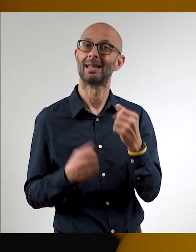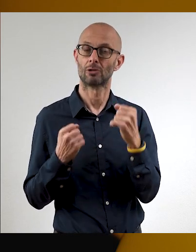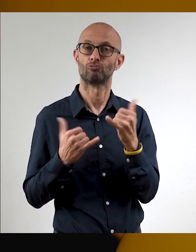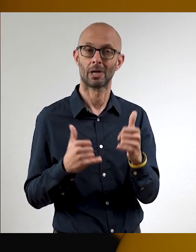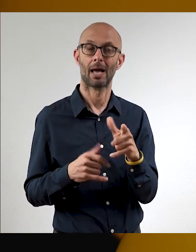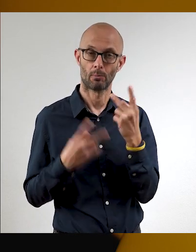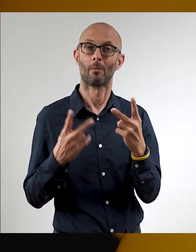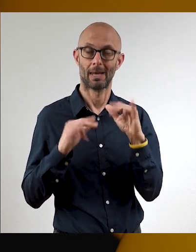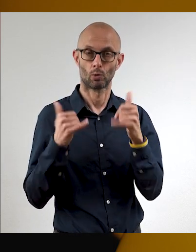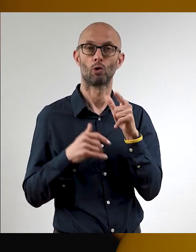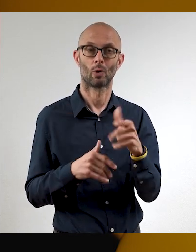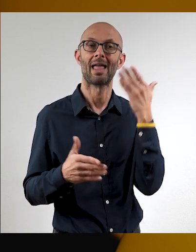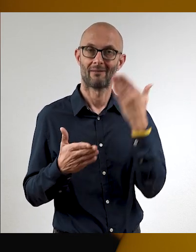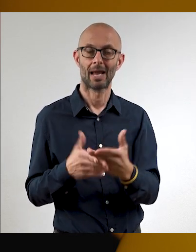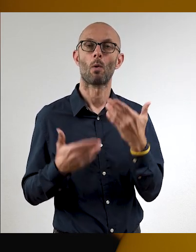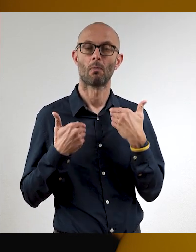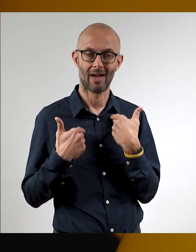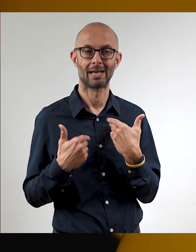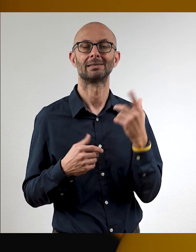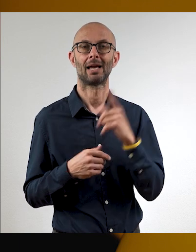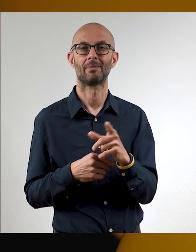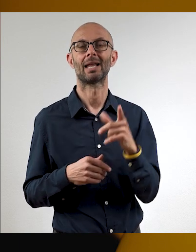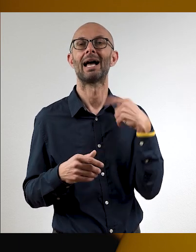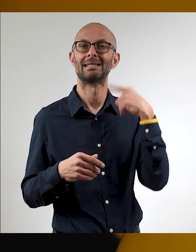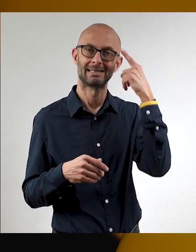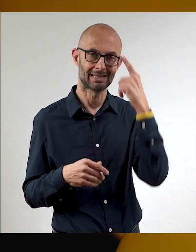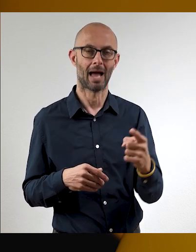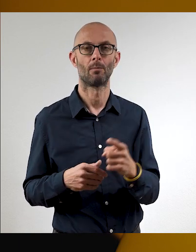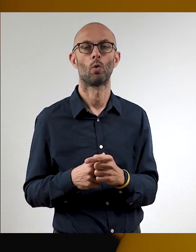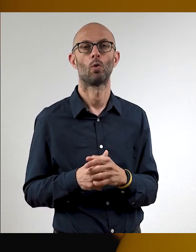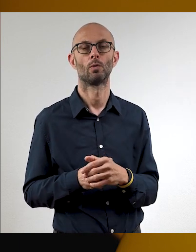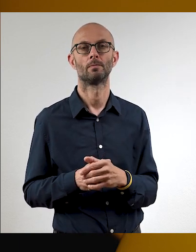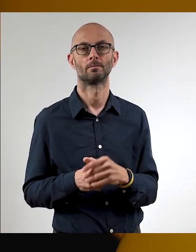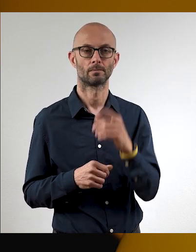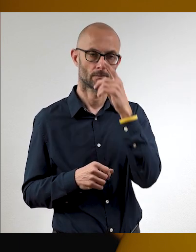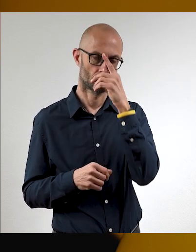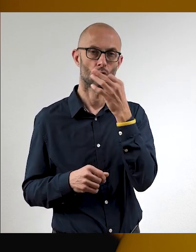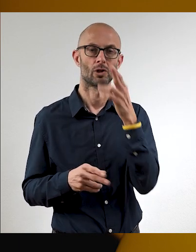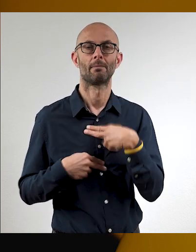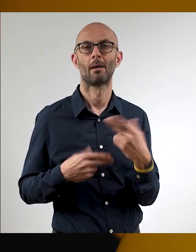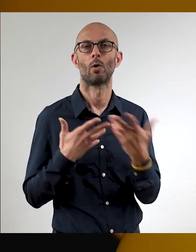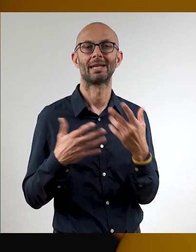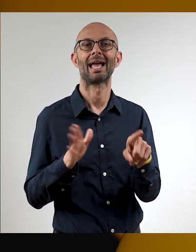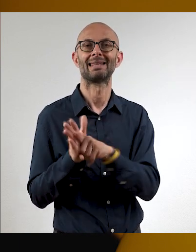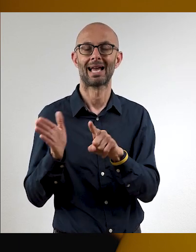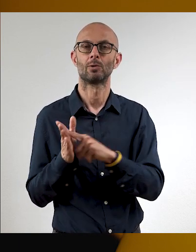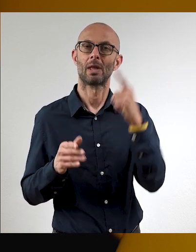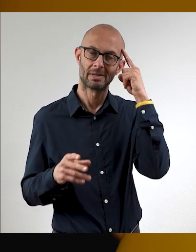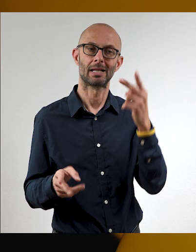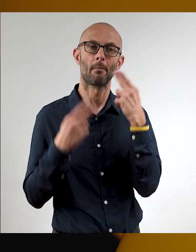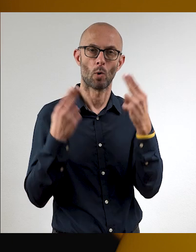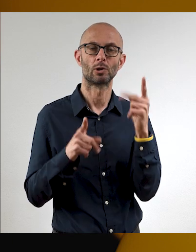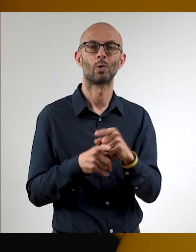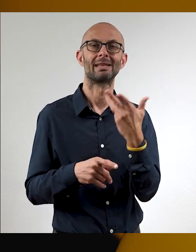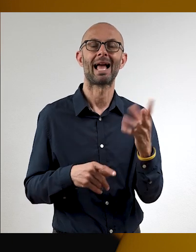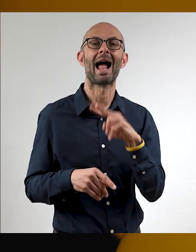a ne, da je pomembno to, da verjamemo vase, da znamo, ne, če imamo neke negativne misli, poiskati tudi